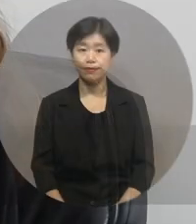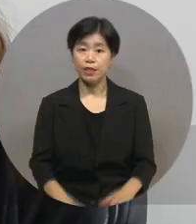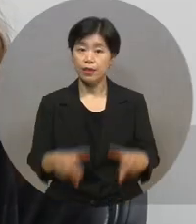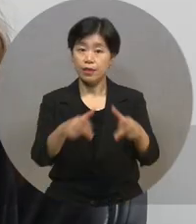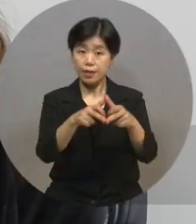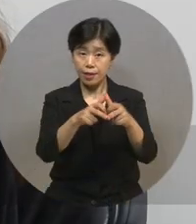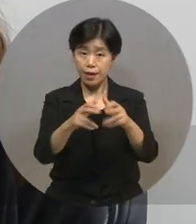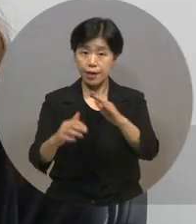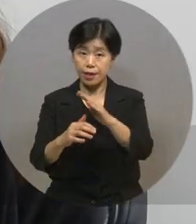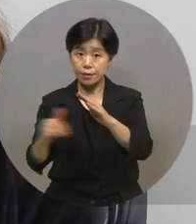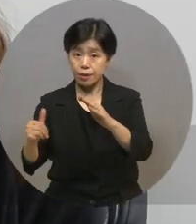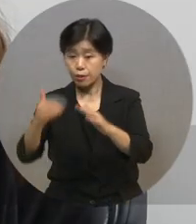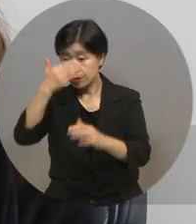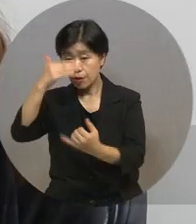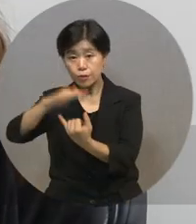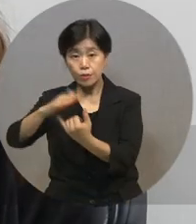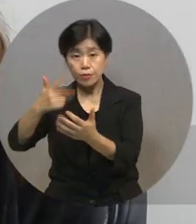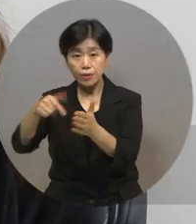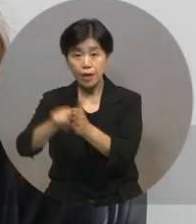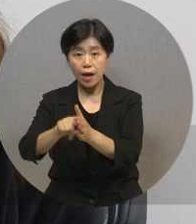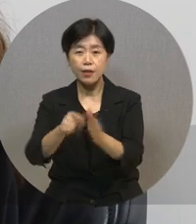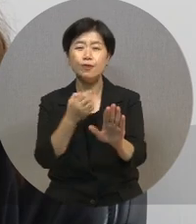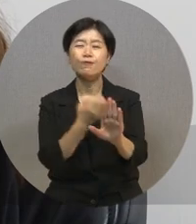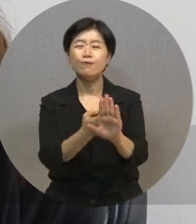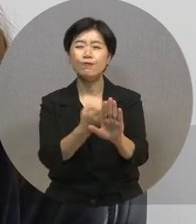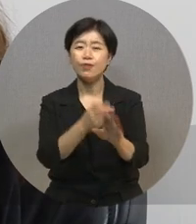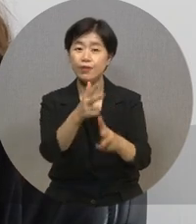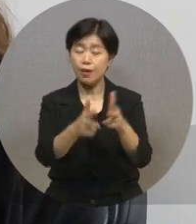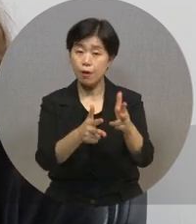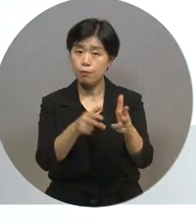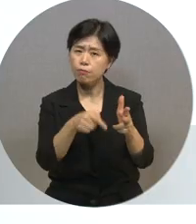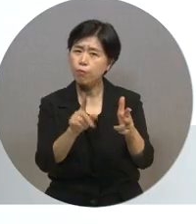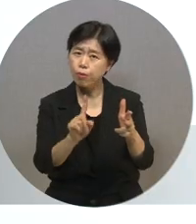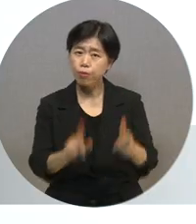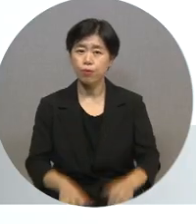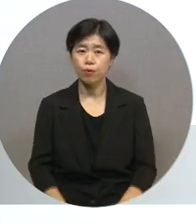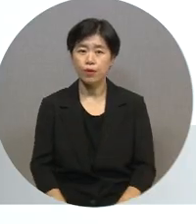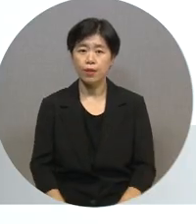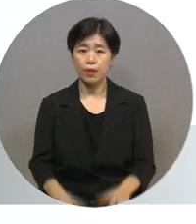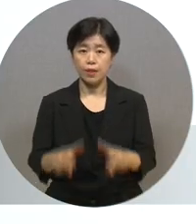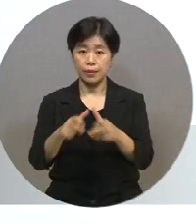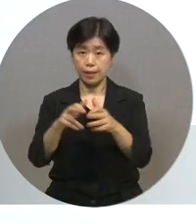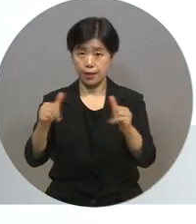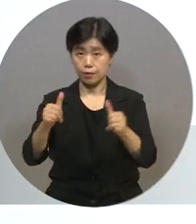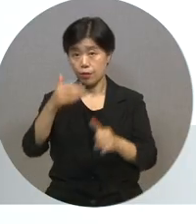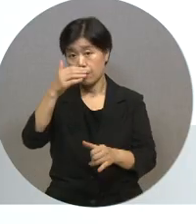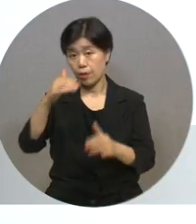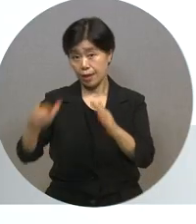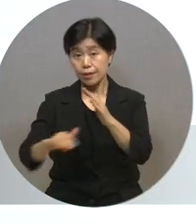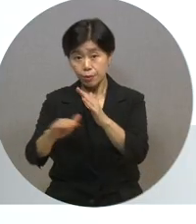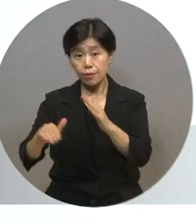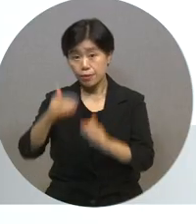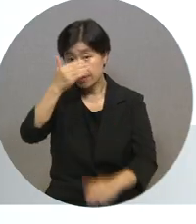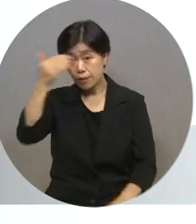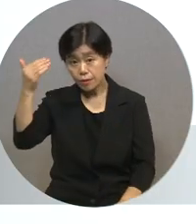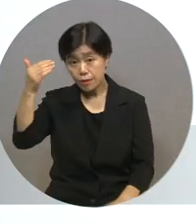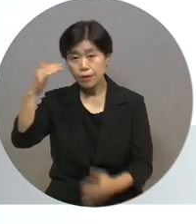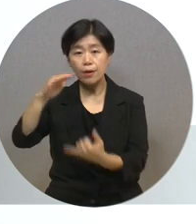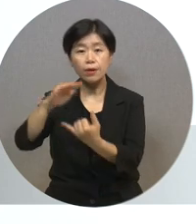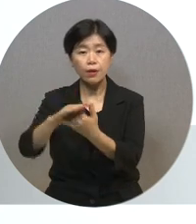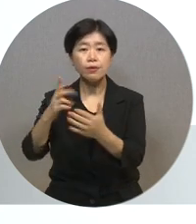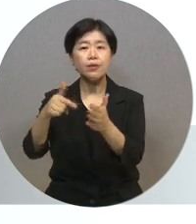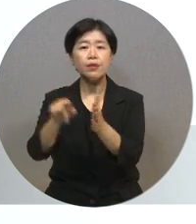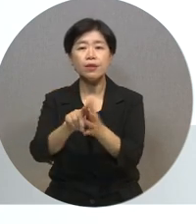장애가정 청소년을 위한 두드림 사업, 어떤 일을 하는 건가요? 장애가정 청소년들의 꿈에 장기적으로 투자하는